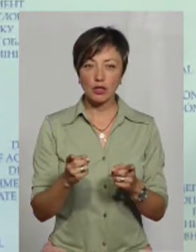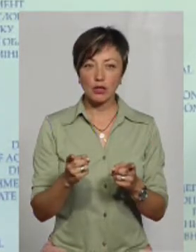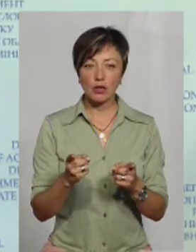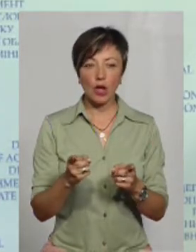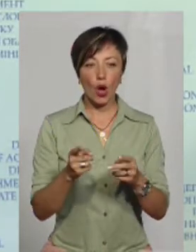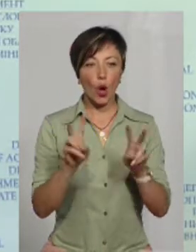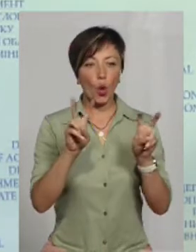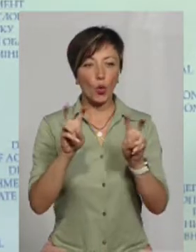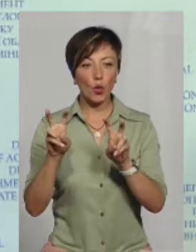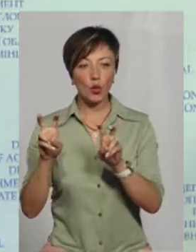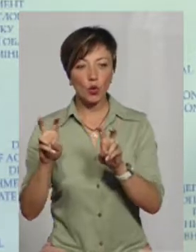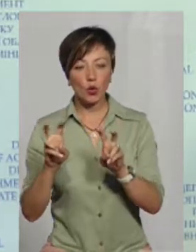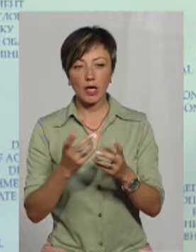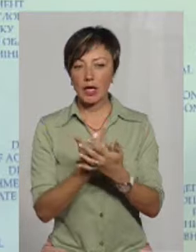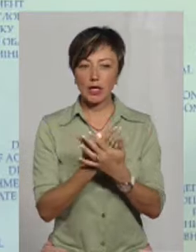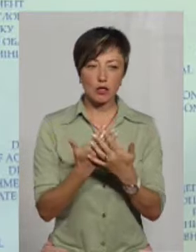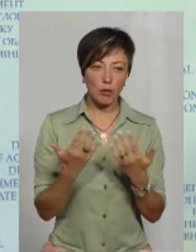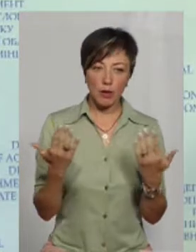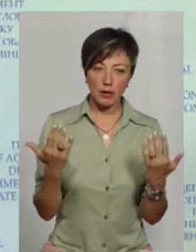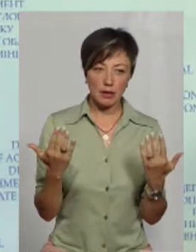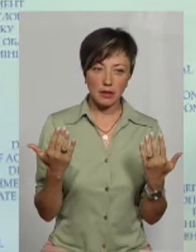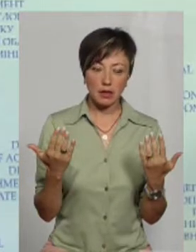органічних культур, різноманітних.